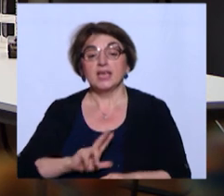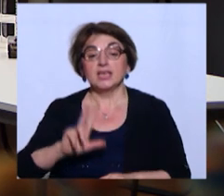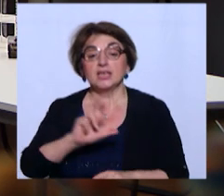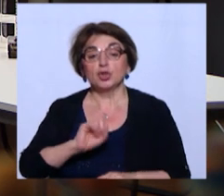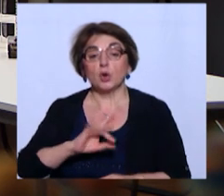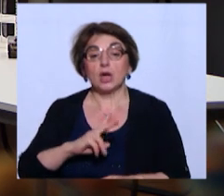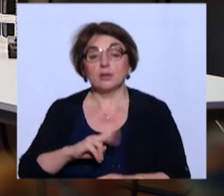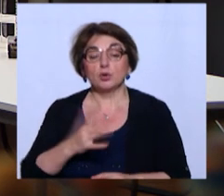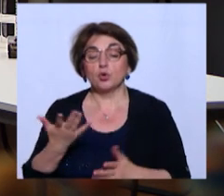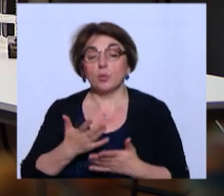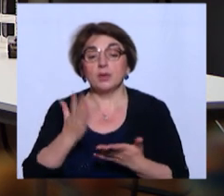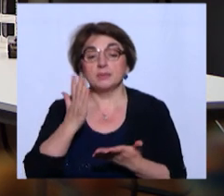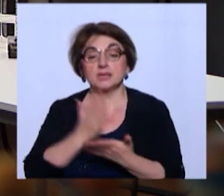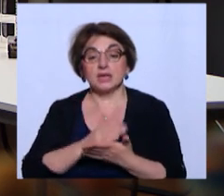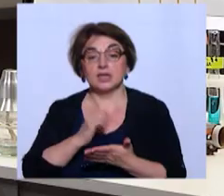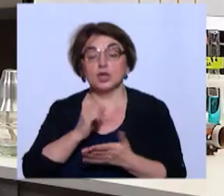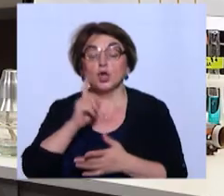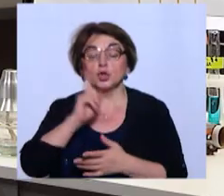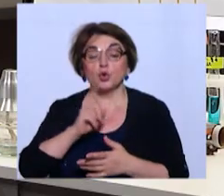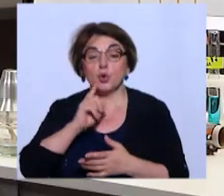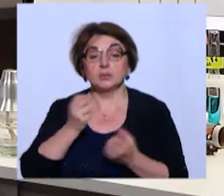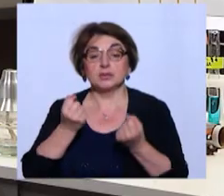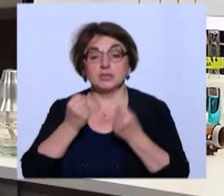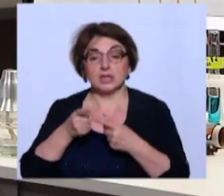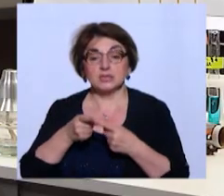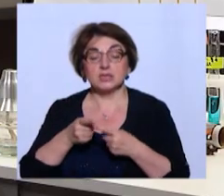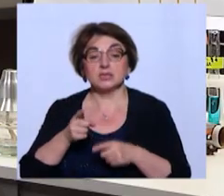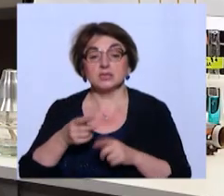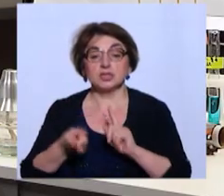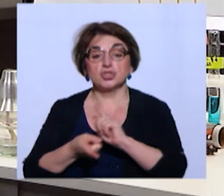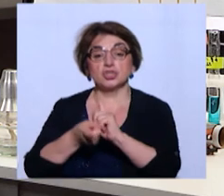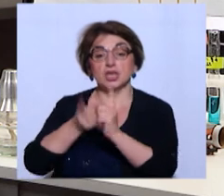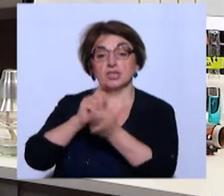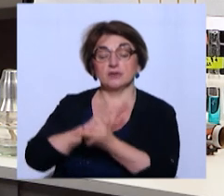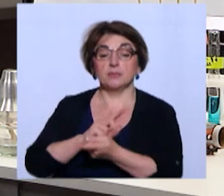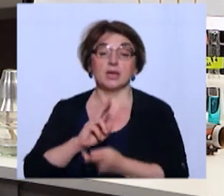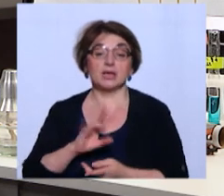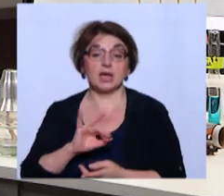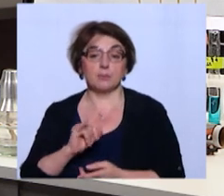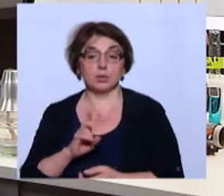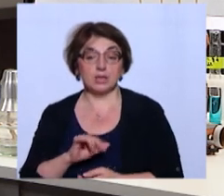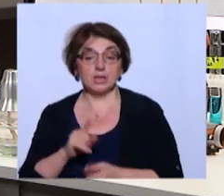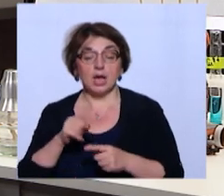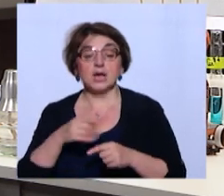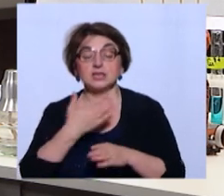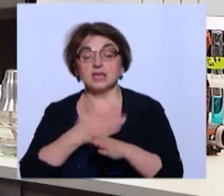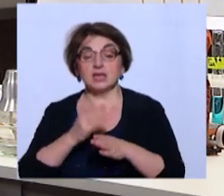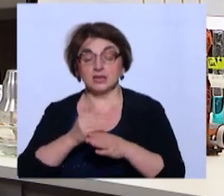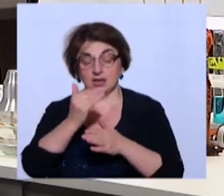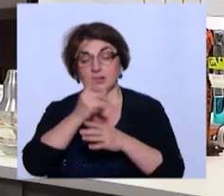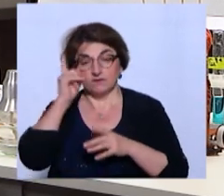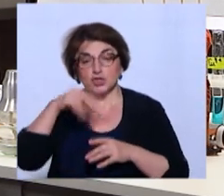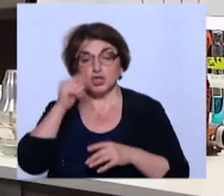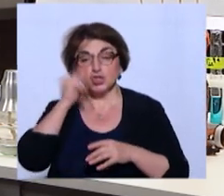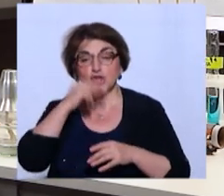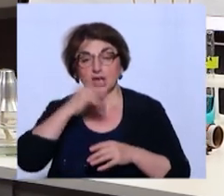ჰიდროკარბონატები, რომლებიც განაპირობებენ წყლის დროებით სიხისტეს, გარდაიქმნებიან კარბონატად და სწორედ ეს კარბონატები ილექება ჩაედნის